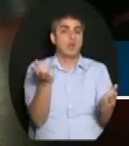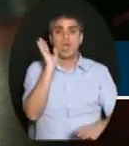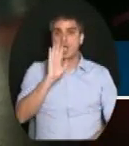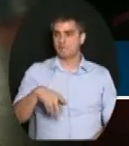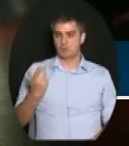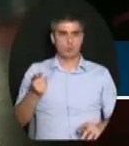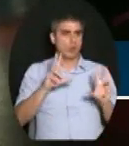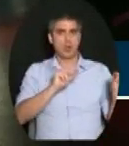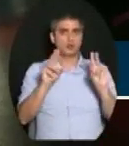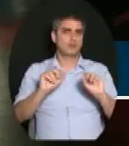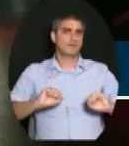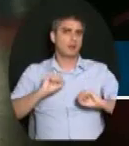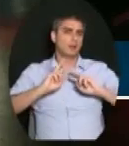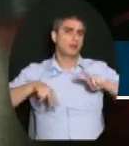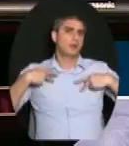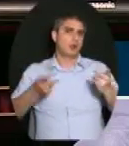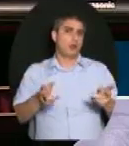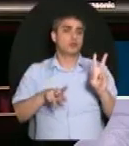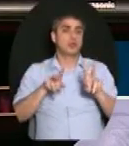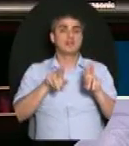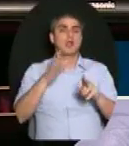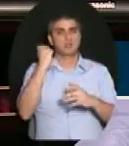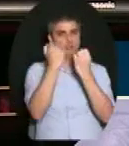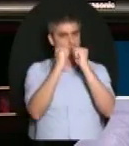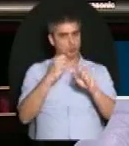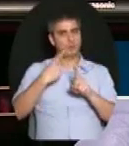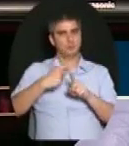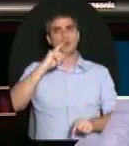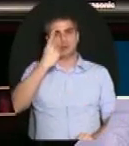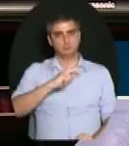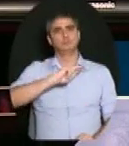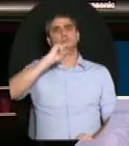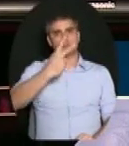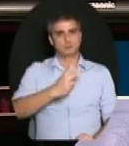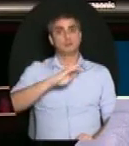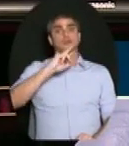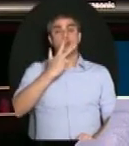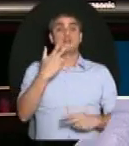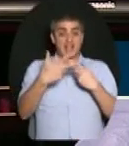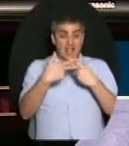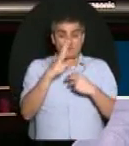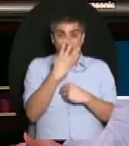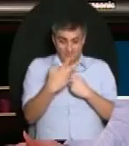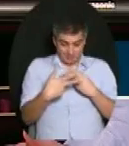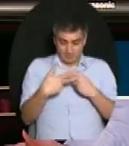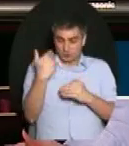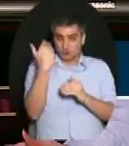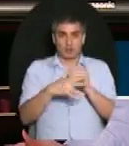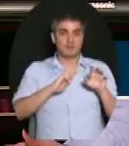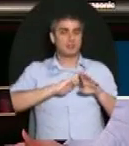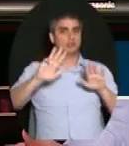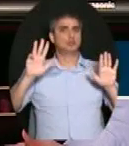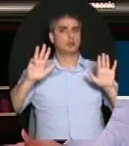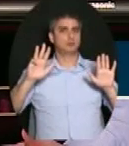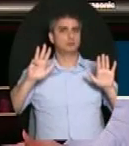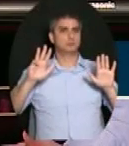בפעם הזאת אותו דפוס חוזר על עצמו. אני אומר לך למה. היה שחרור בפעימות, וגם סמוך לפעימה הרביעית, שהיא ממש לקראת סוף